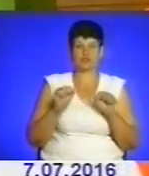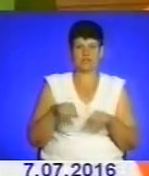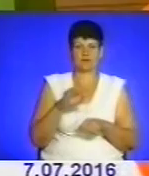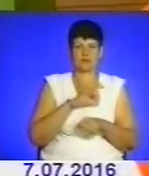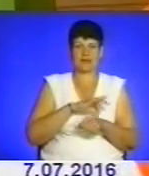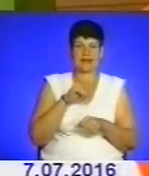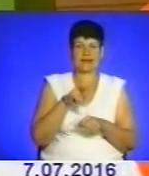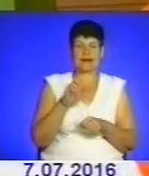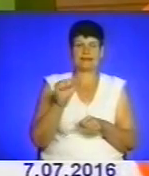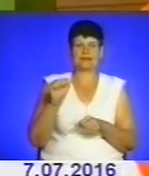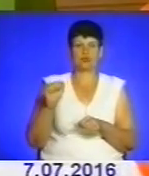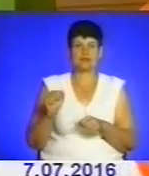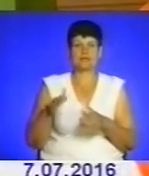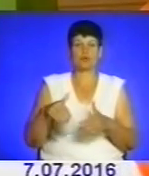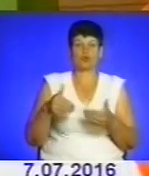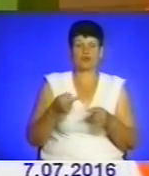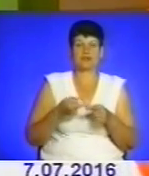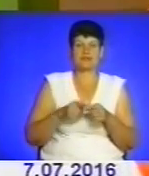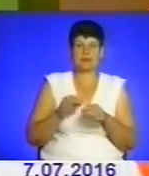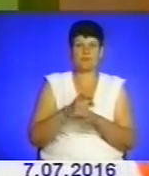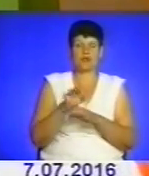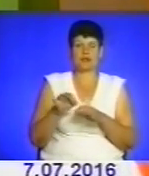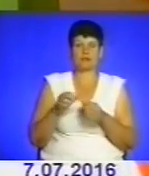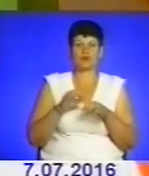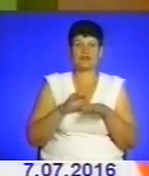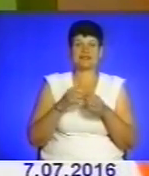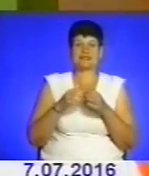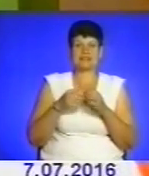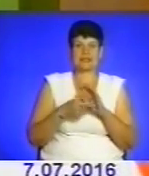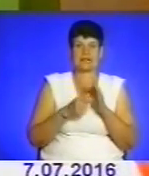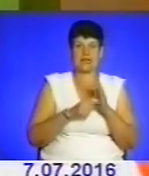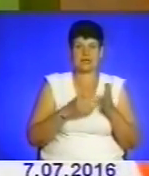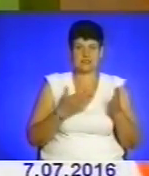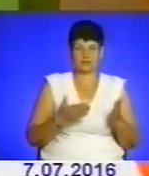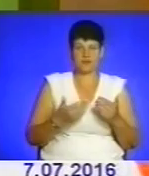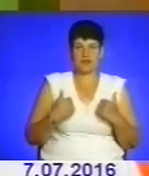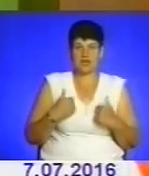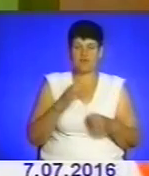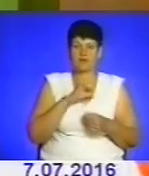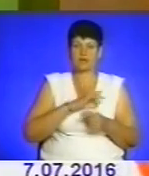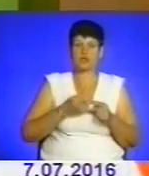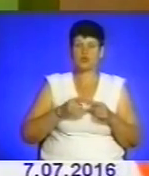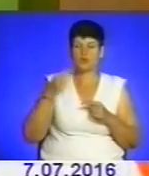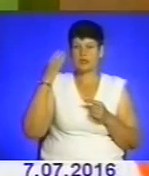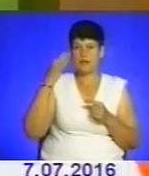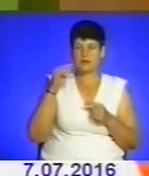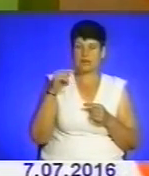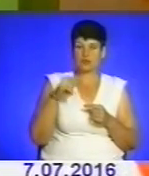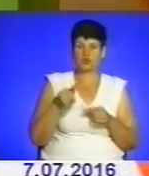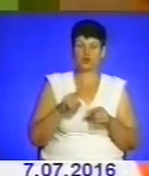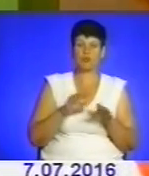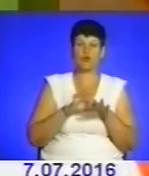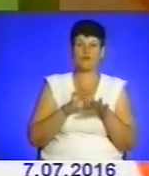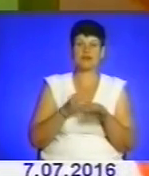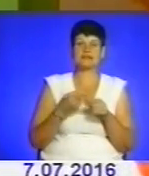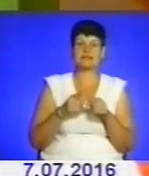Лілія Анатоліївна запропонувала цей проект провести серед класів. А я використала цю ідею для того, щоб провести такий